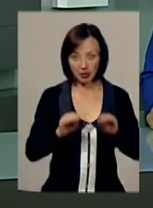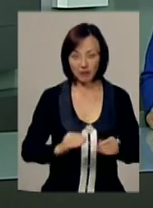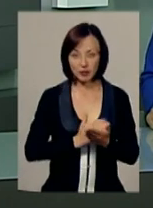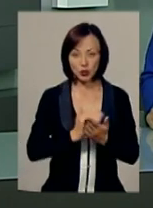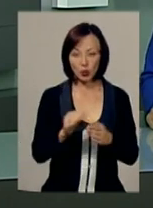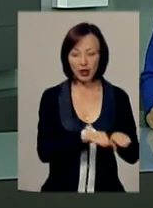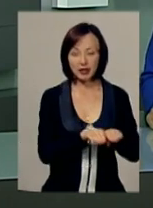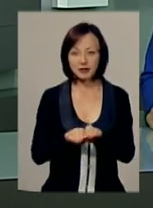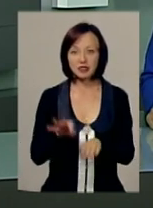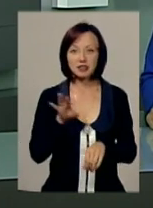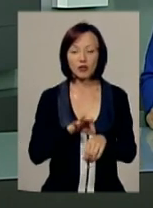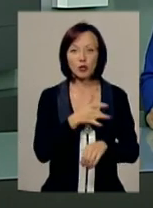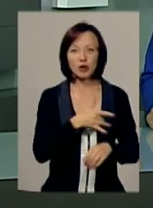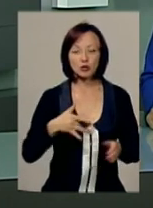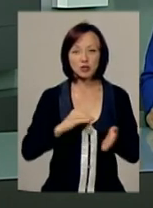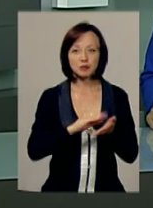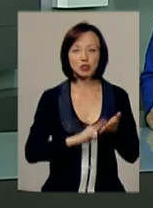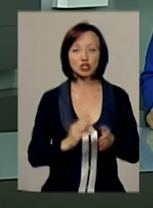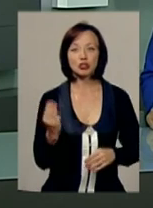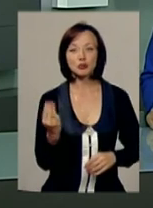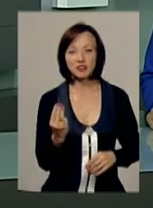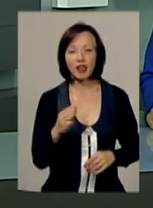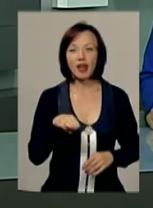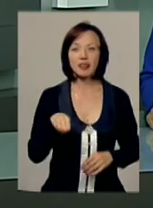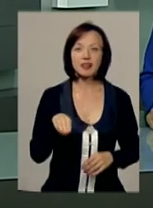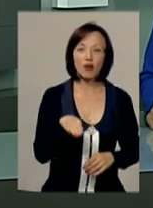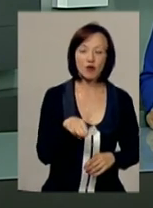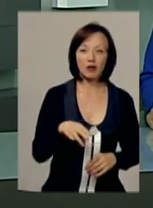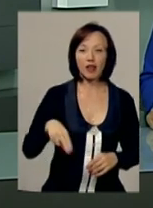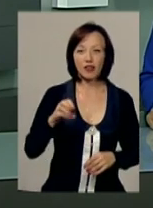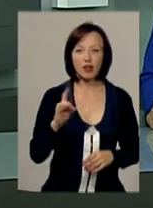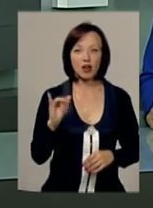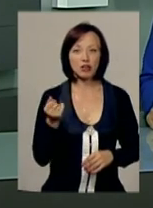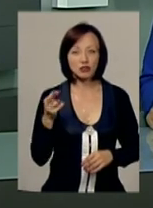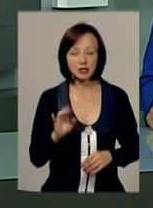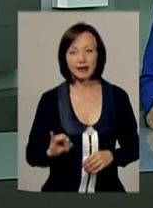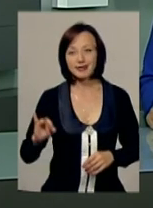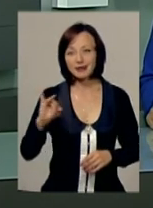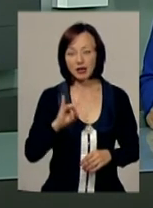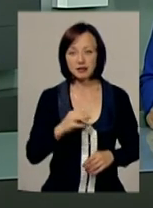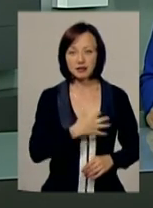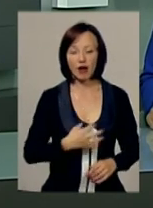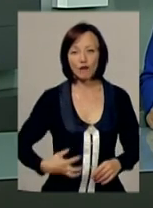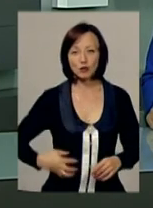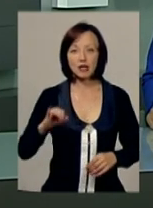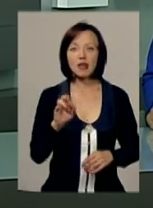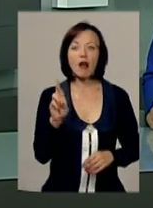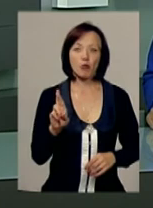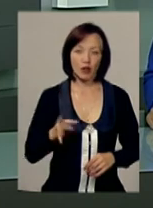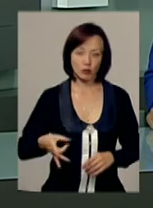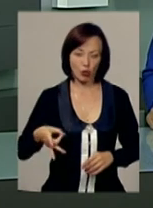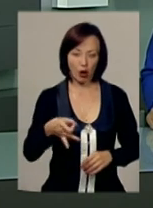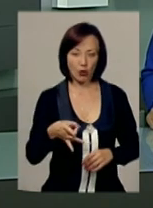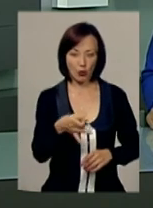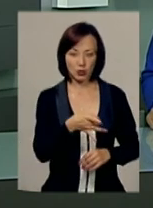рівень захворюваності на туберкульоз зареєстровано в Шепетівському, Теофіпольському, Дережнянському, Ізяславському, Словуцькому і Ярмолинецькому